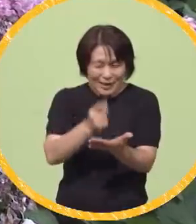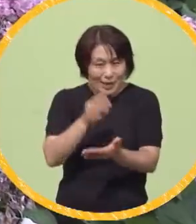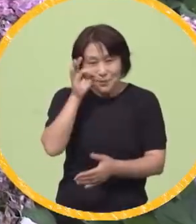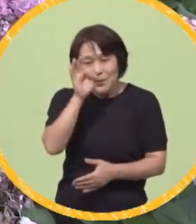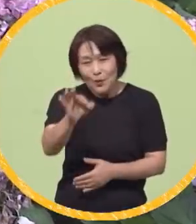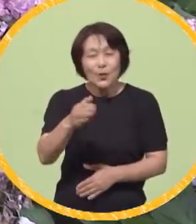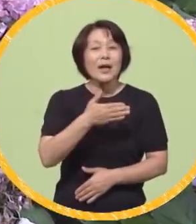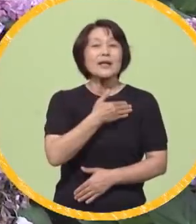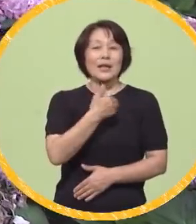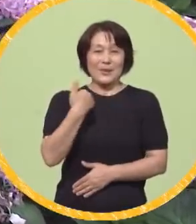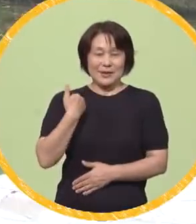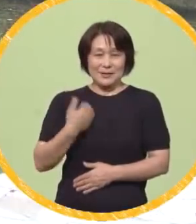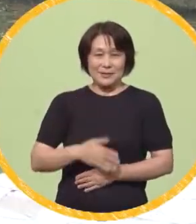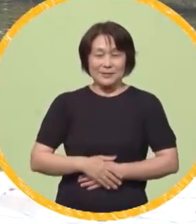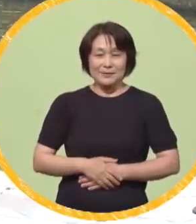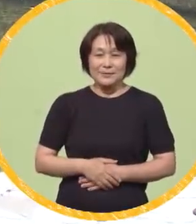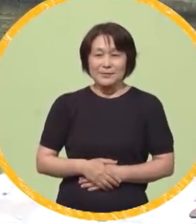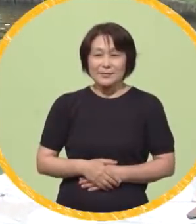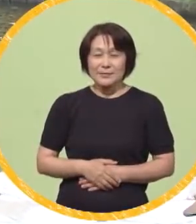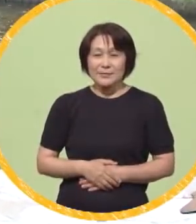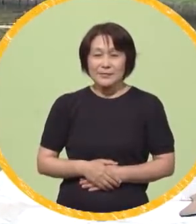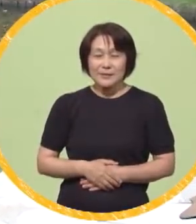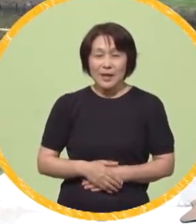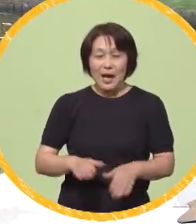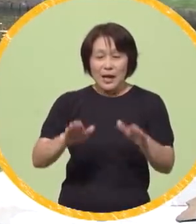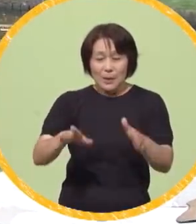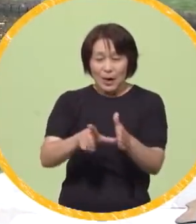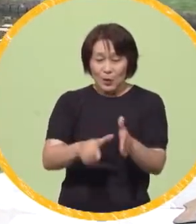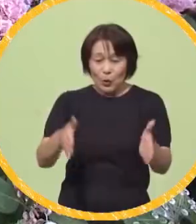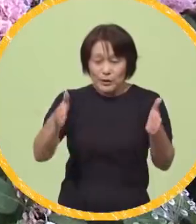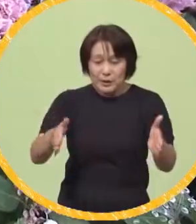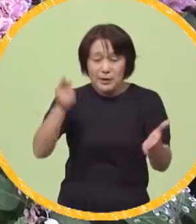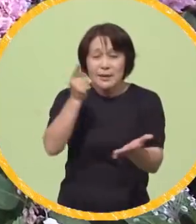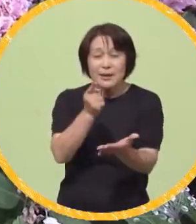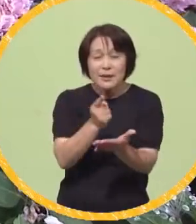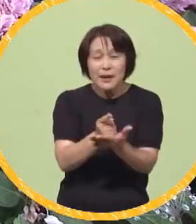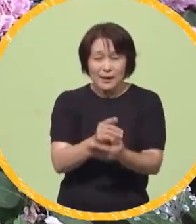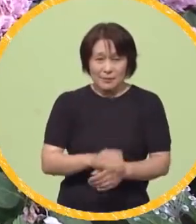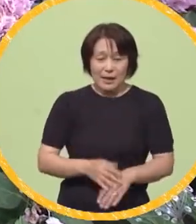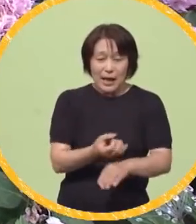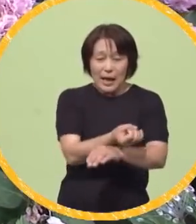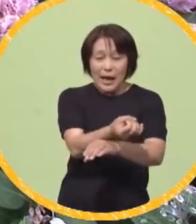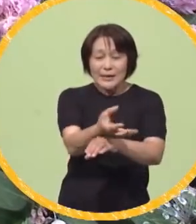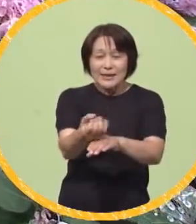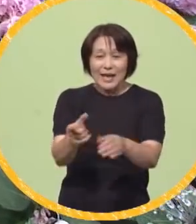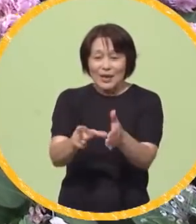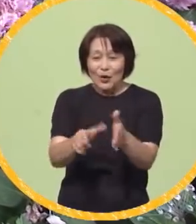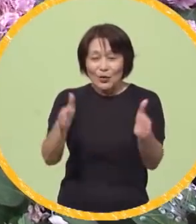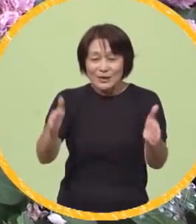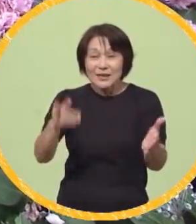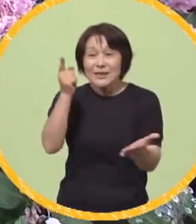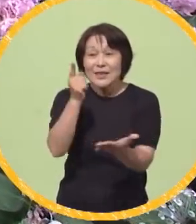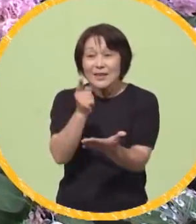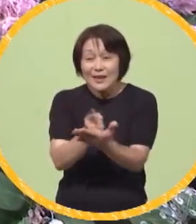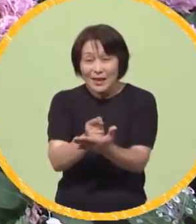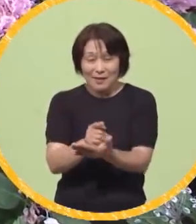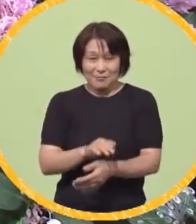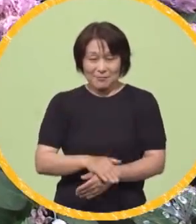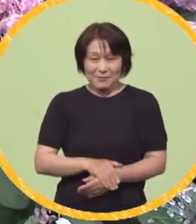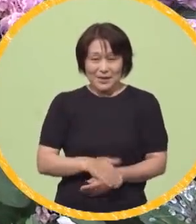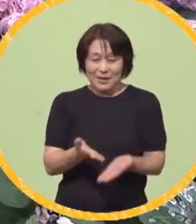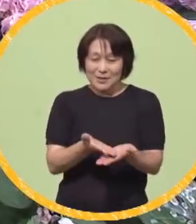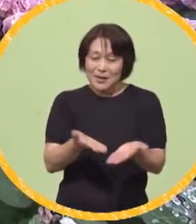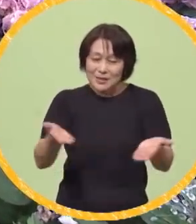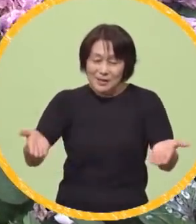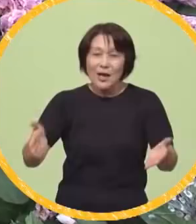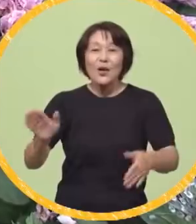ることができないと思います。 じゃあこの時期ならではの。 そうなんです。やはりこのアジサイの時期だけということで、はい、こちらでは展示を